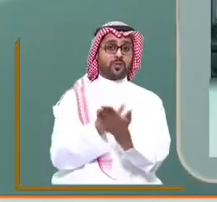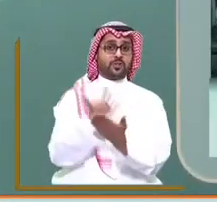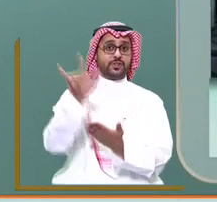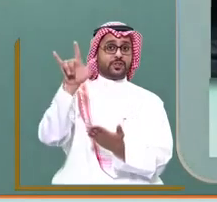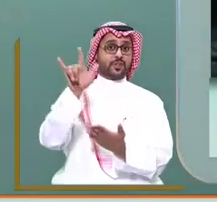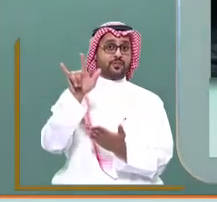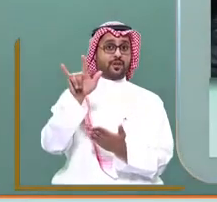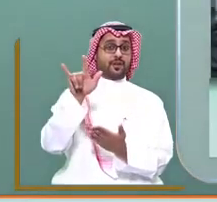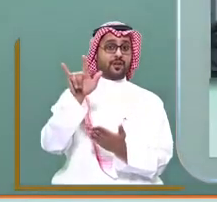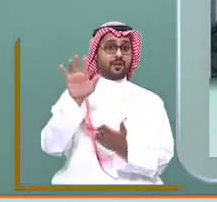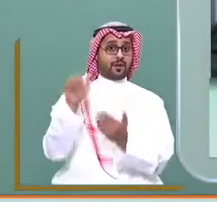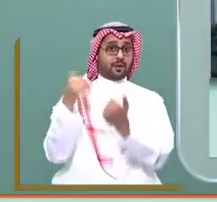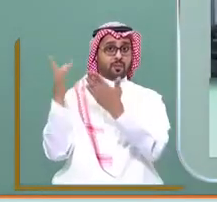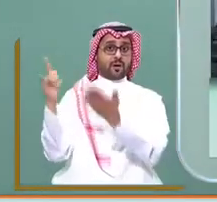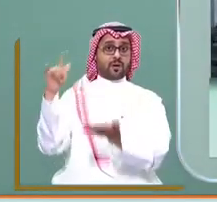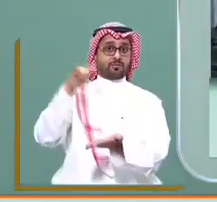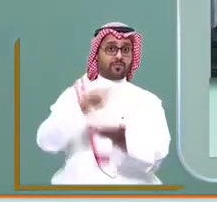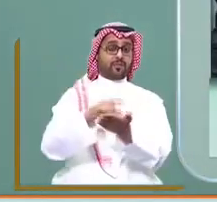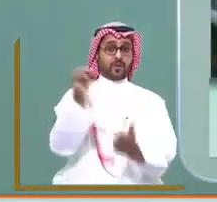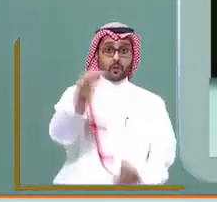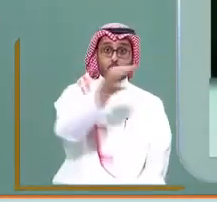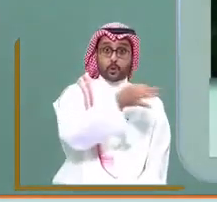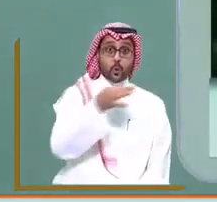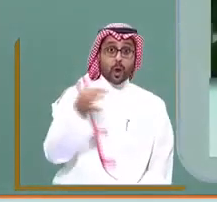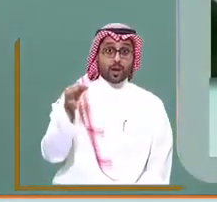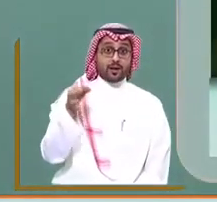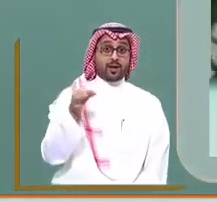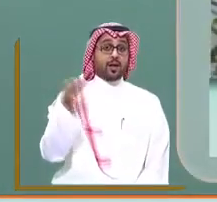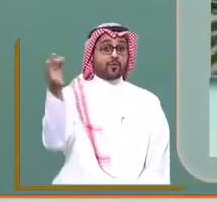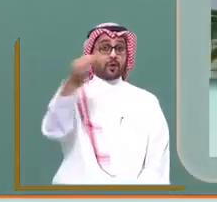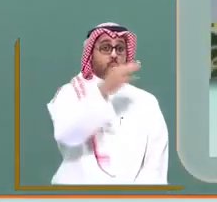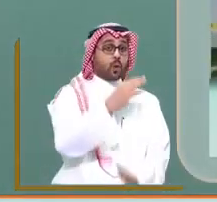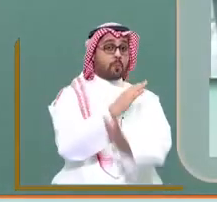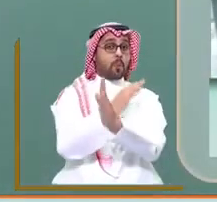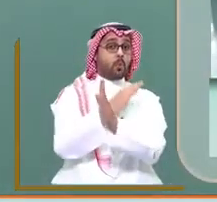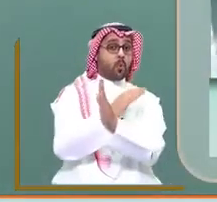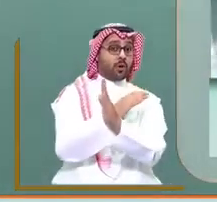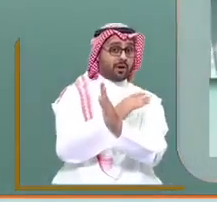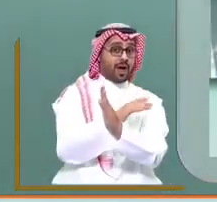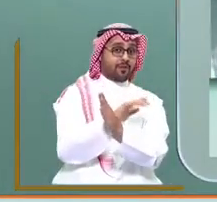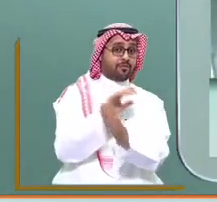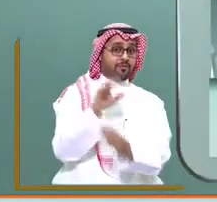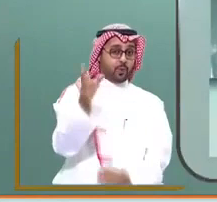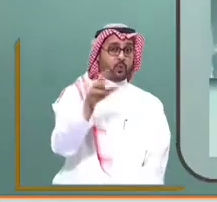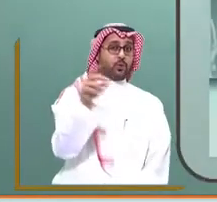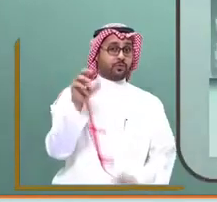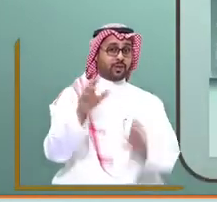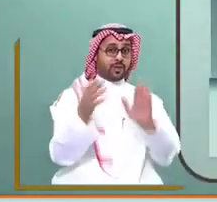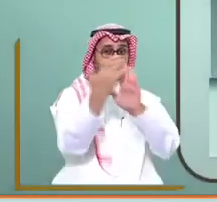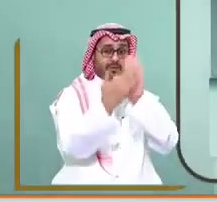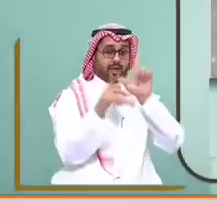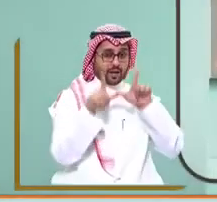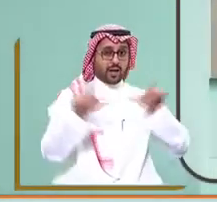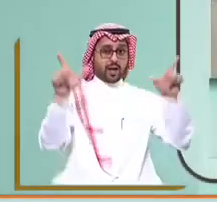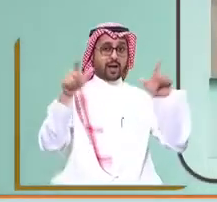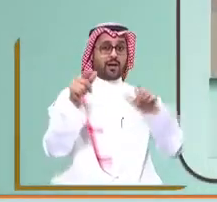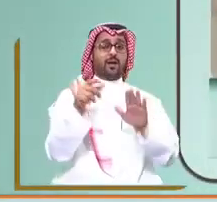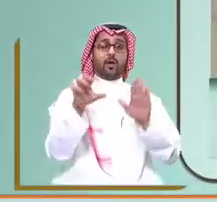المواطنين المباشر وغير المباشر إلى عدد من الدول المعلق القدوم منها. وبالتالي